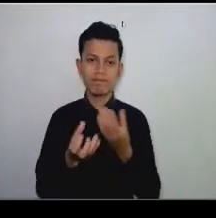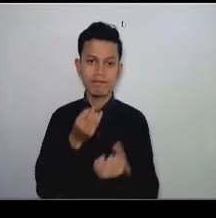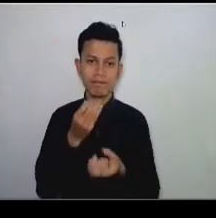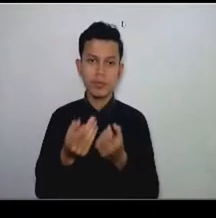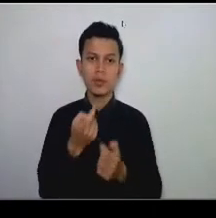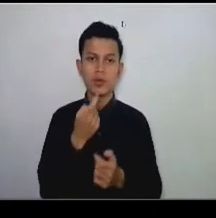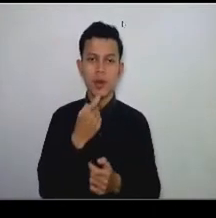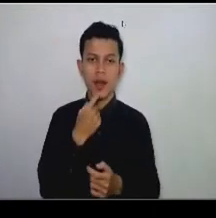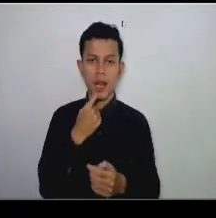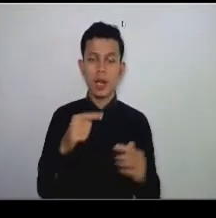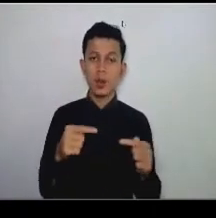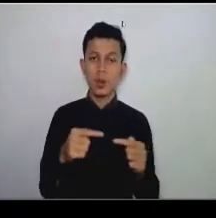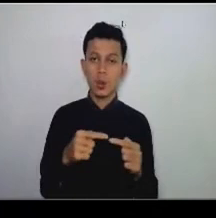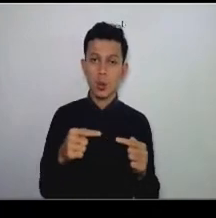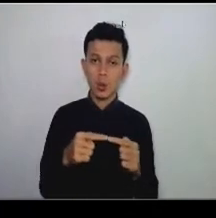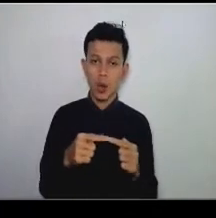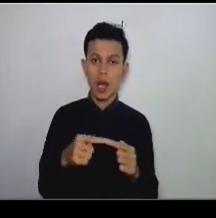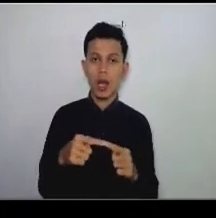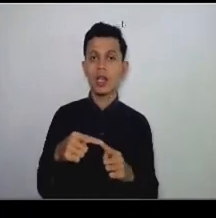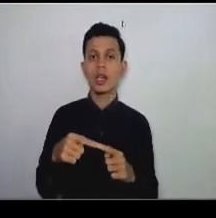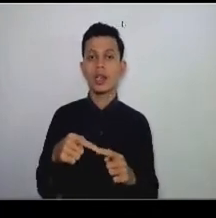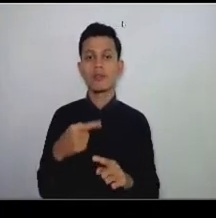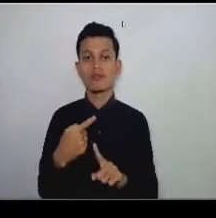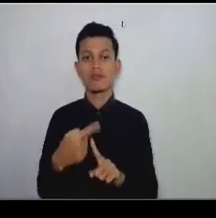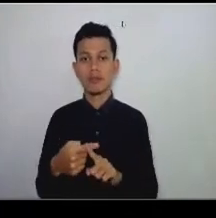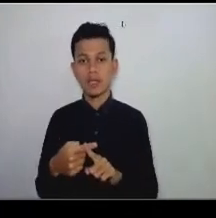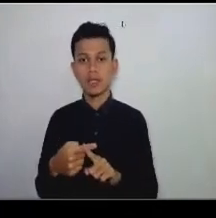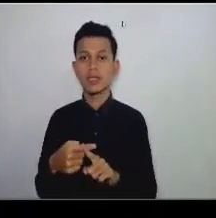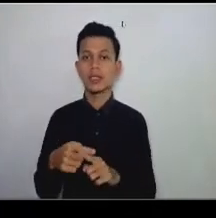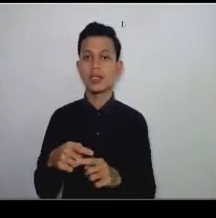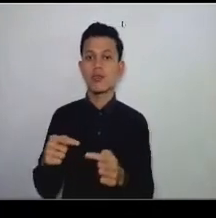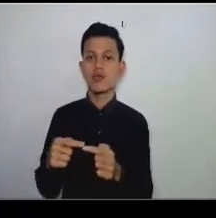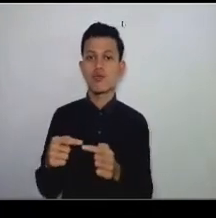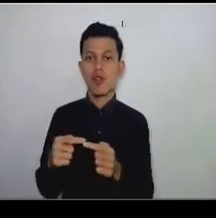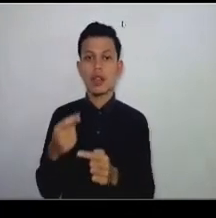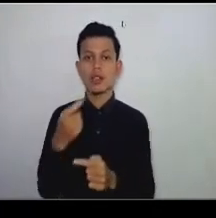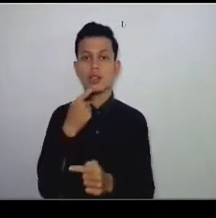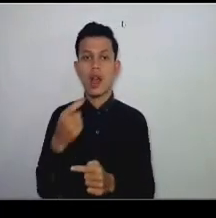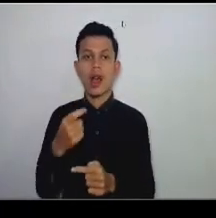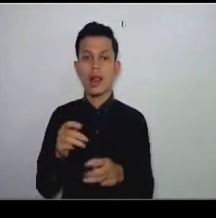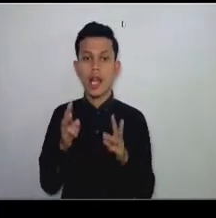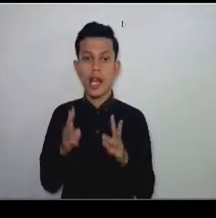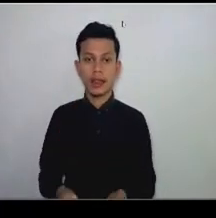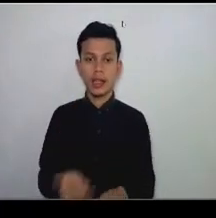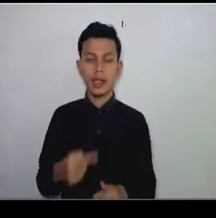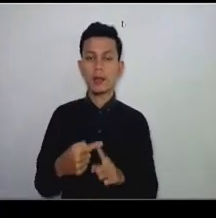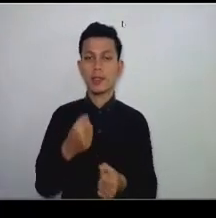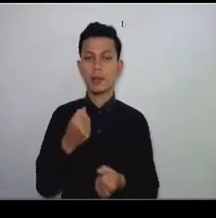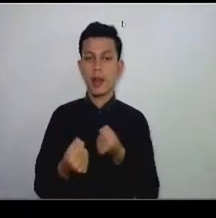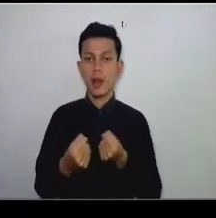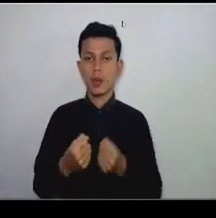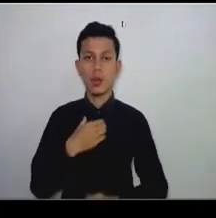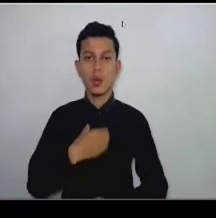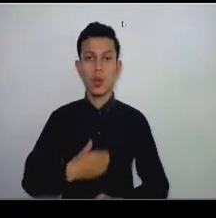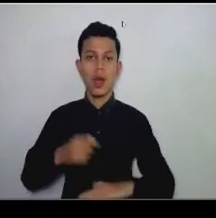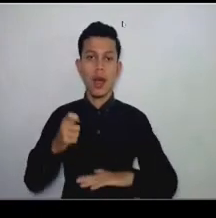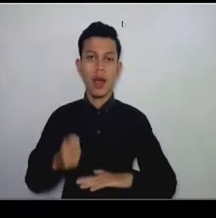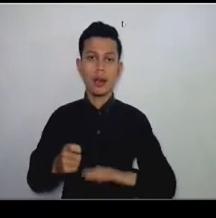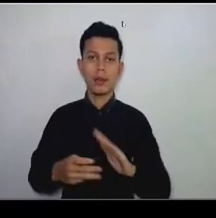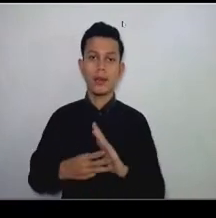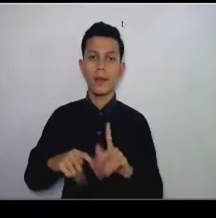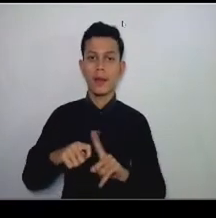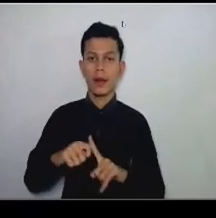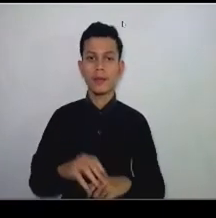relevansi bahkan keniscayaan dan keberadaannya dalam kaitannya dengan keberadaan kode etik dan perilaku hakim